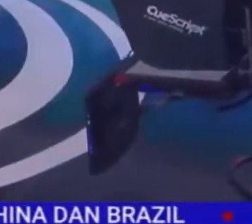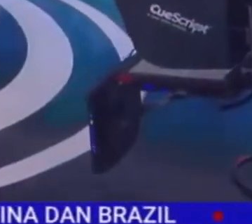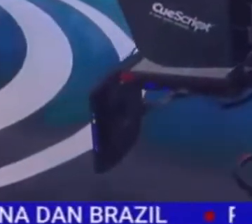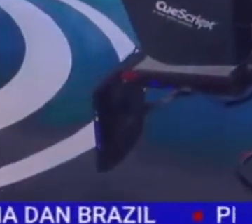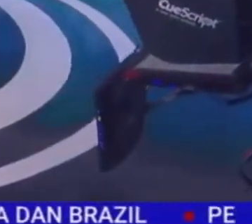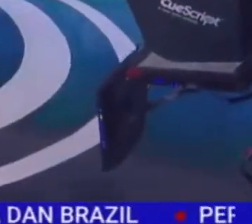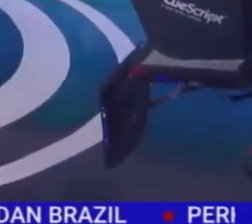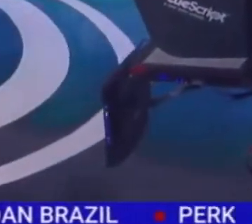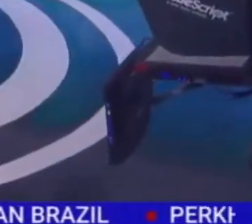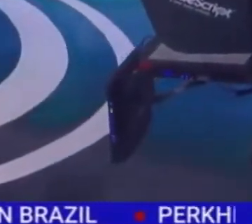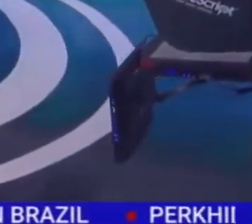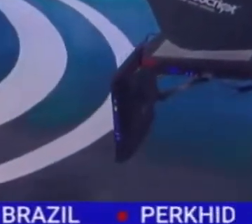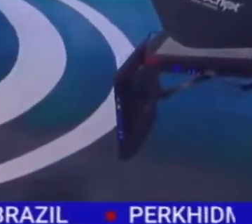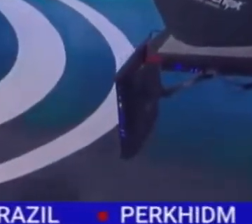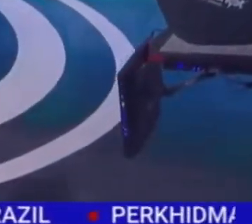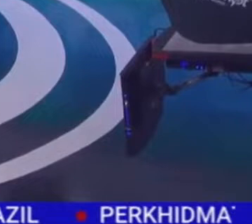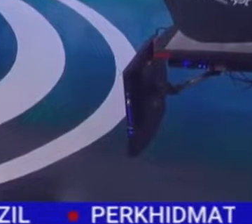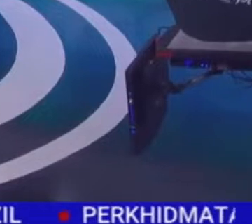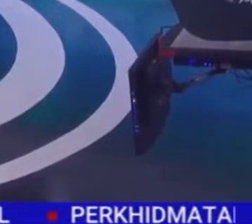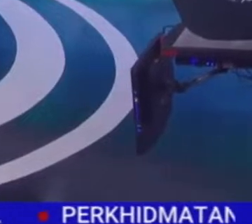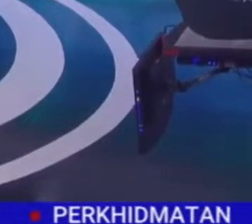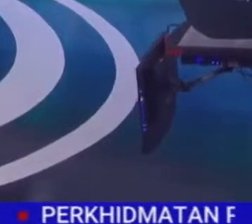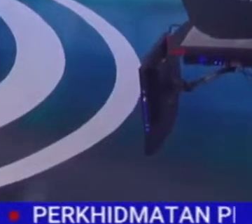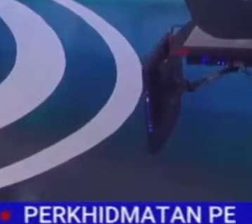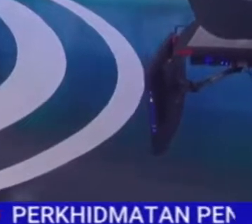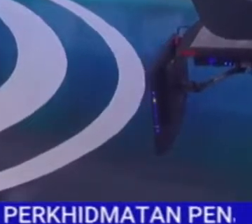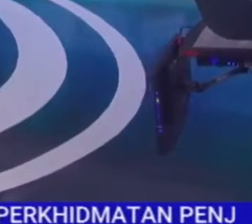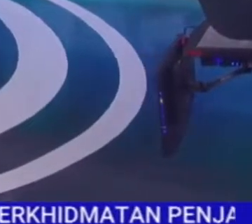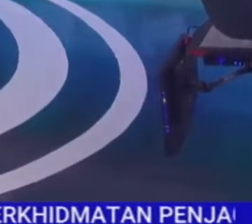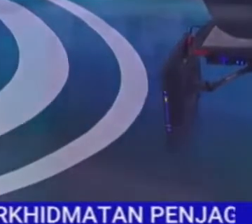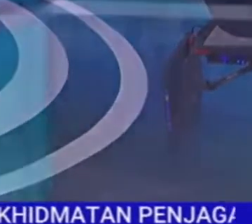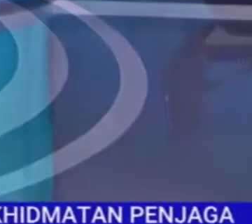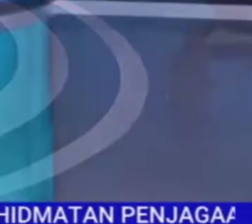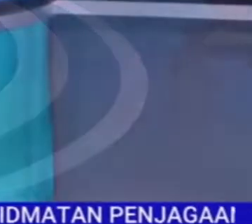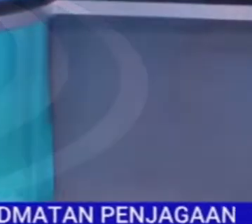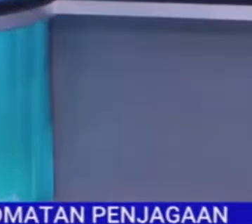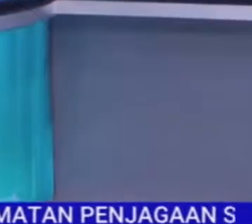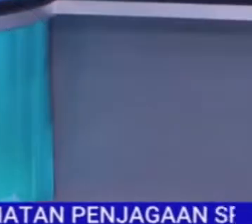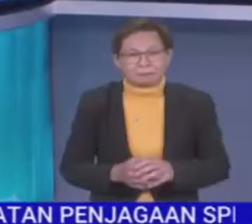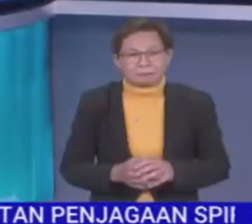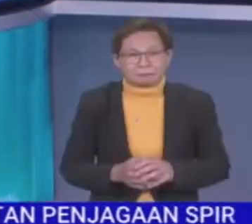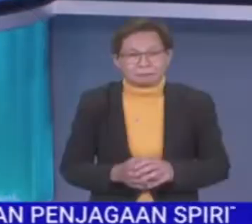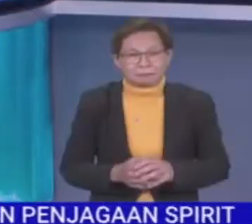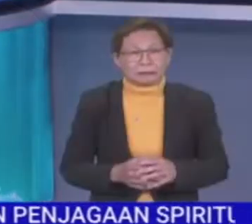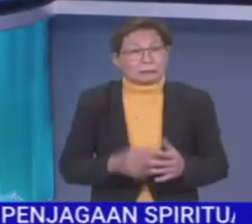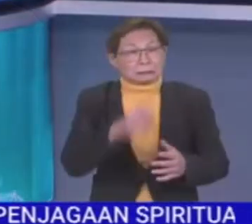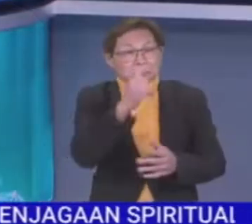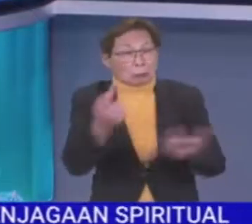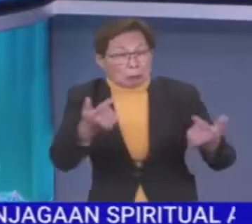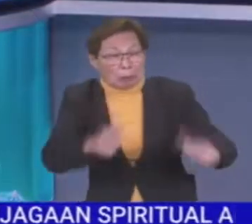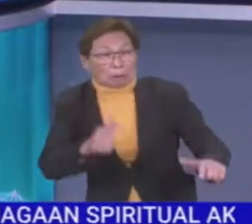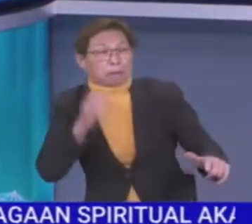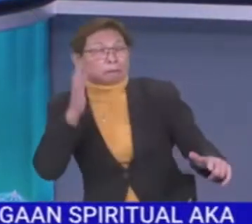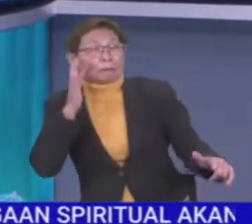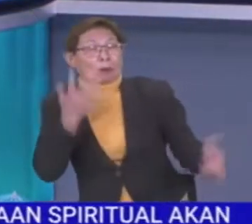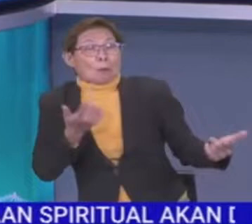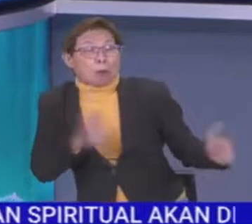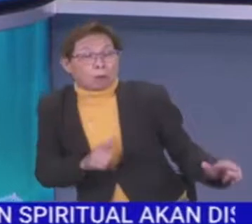jumpa kembali. Hazel, apa agaknya yang akan Hazel buat kalau sesuatu yang tidak diduga berlaku